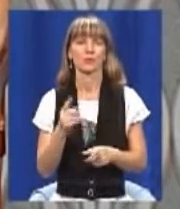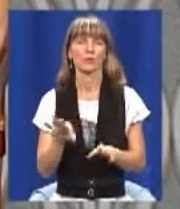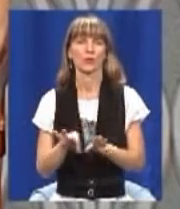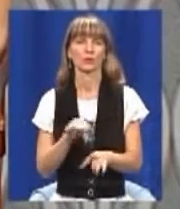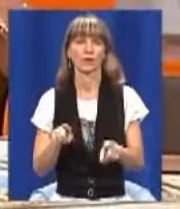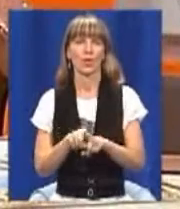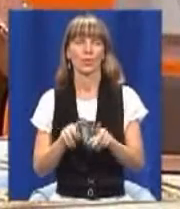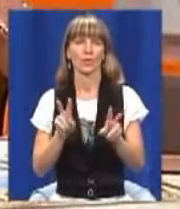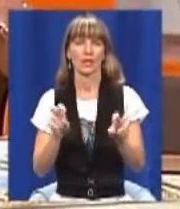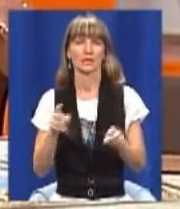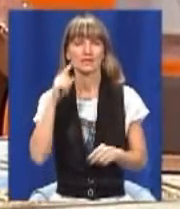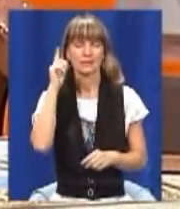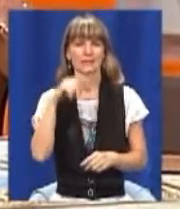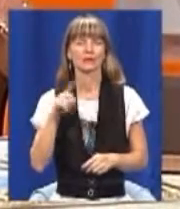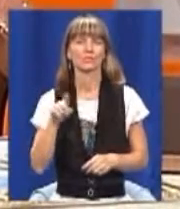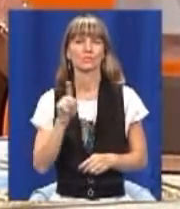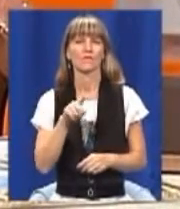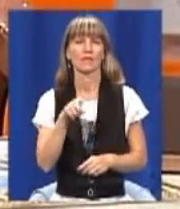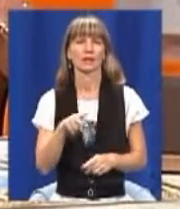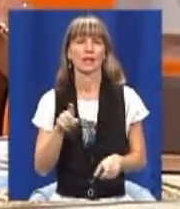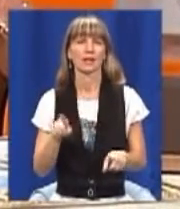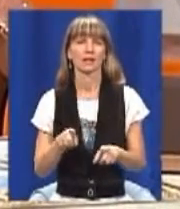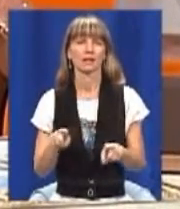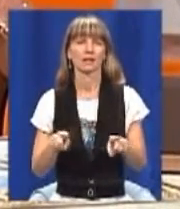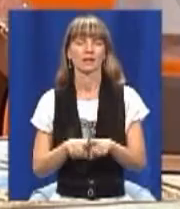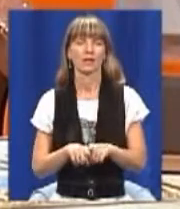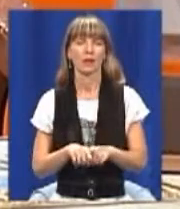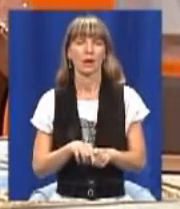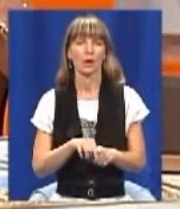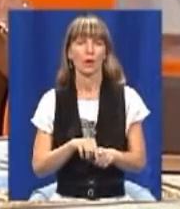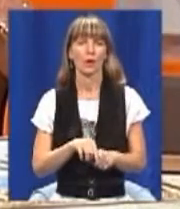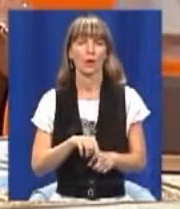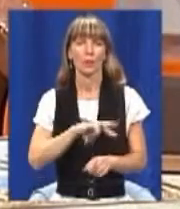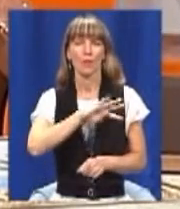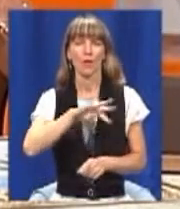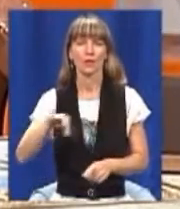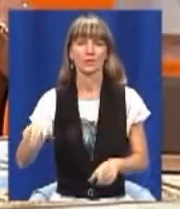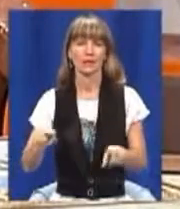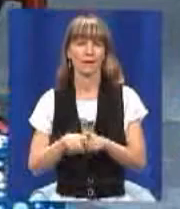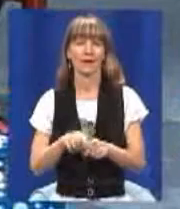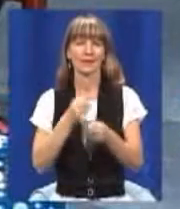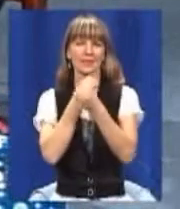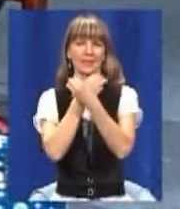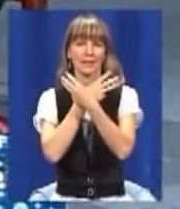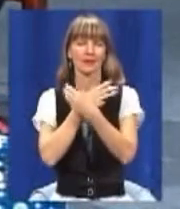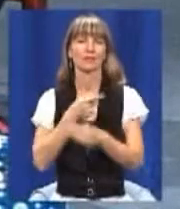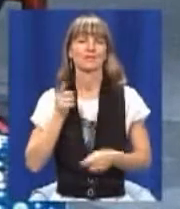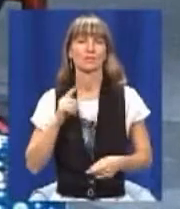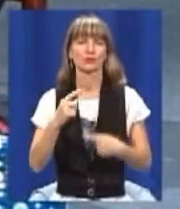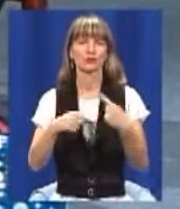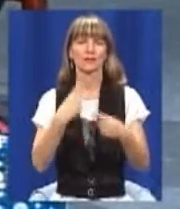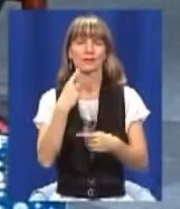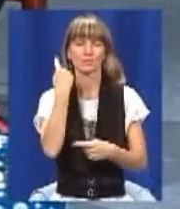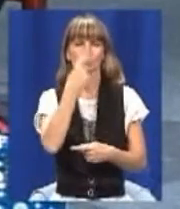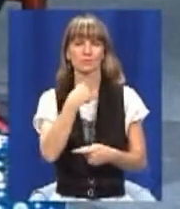таку назву чи ні? Знаю, тому що вона така полосата, як тигр. Насправді, через своє